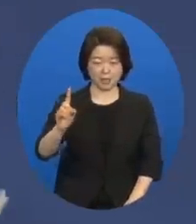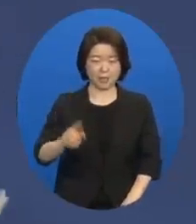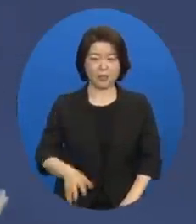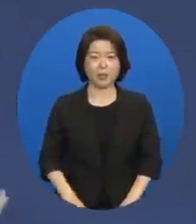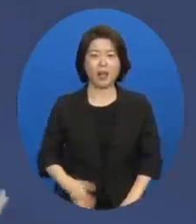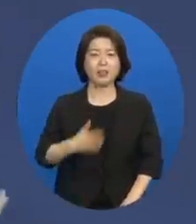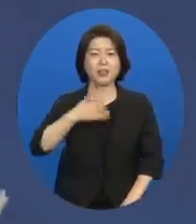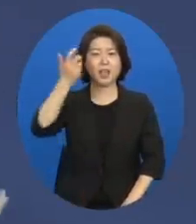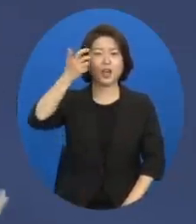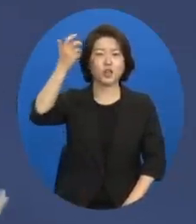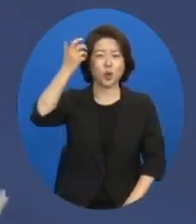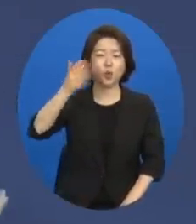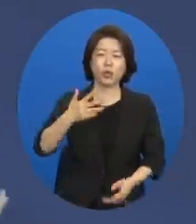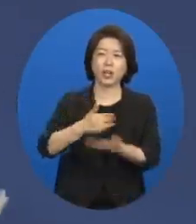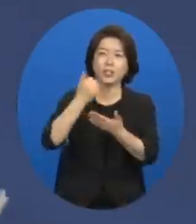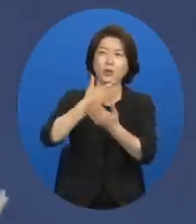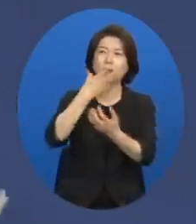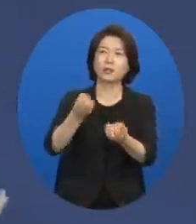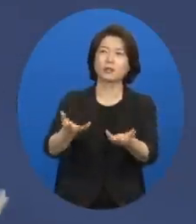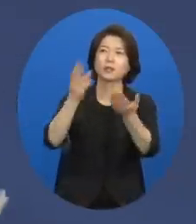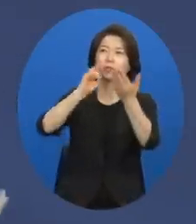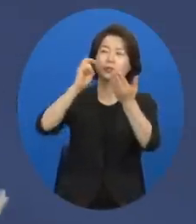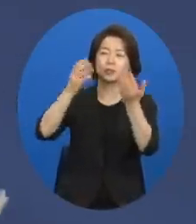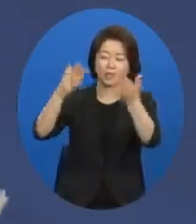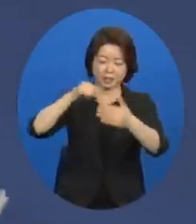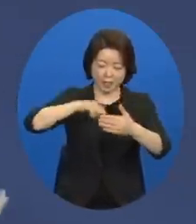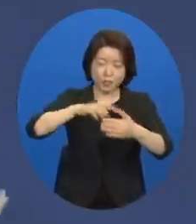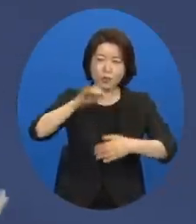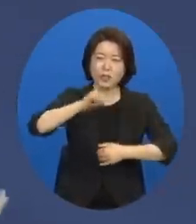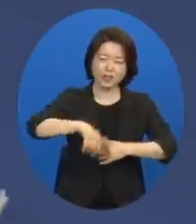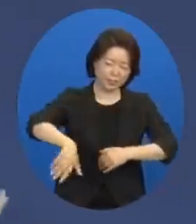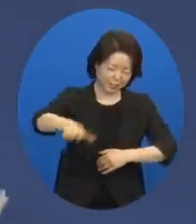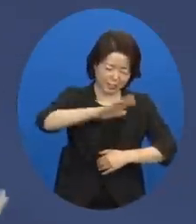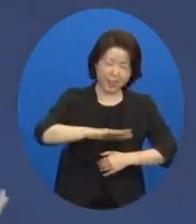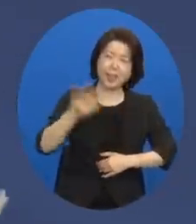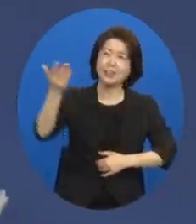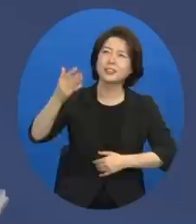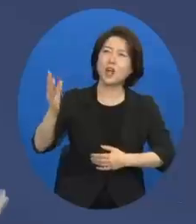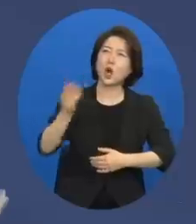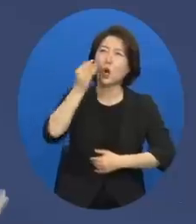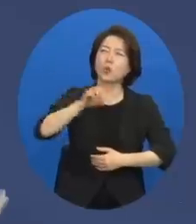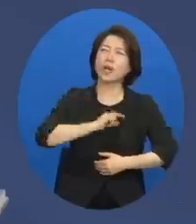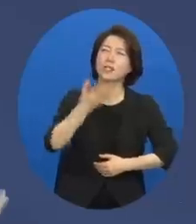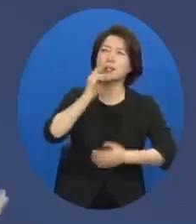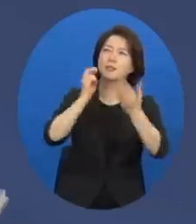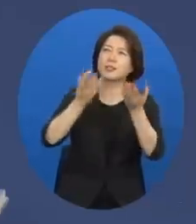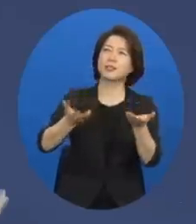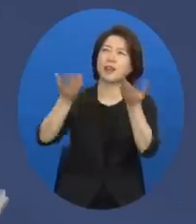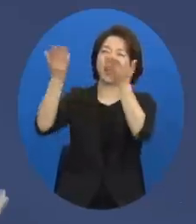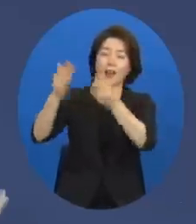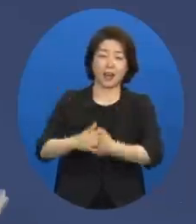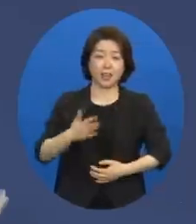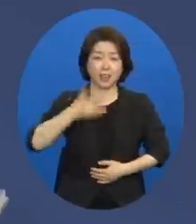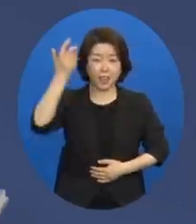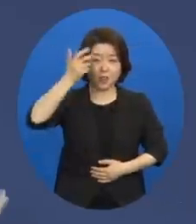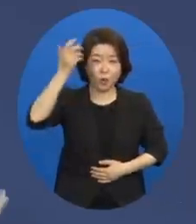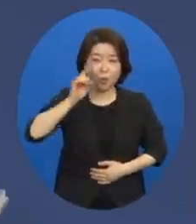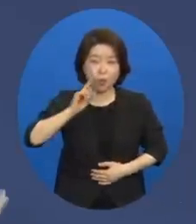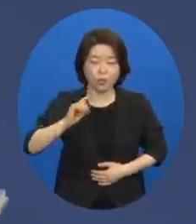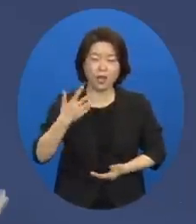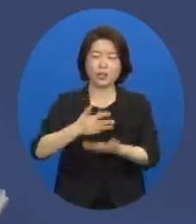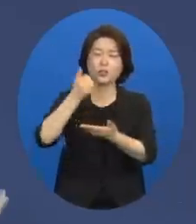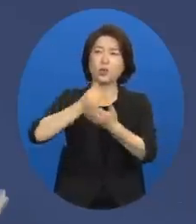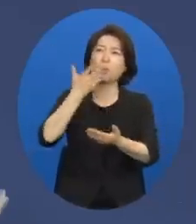내 영혼아 여호와를 송축하라. 내 속에 있는 것들아 다 그의 거룩한 이름을 송축하라. 내 영혼아